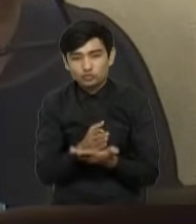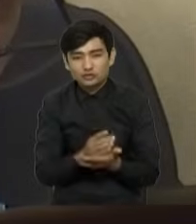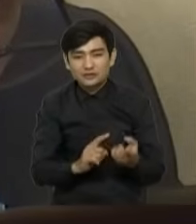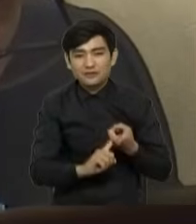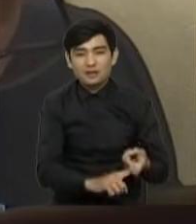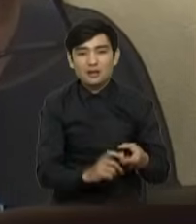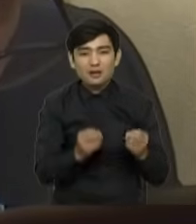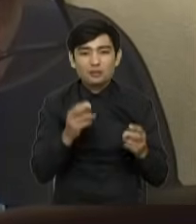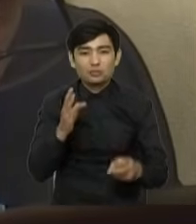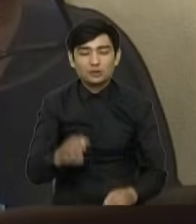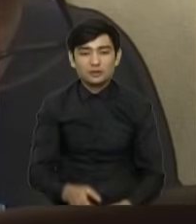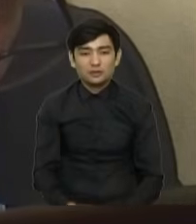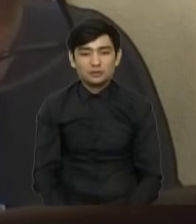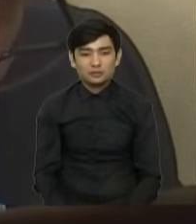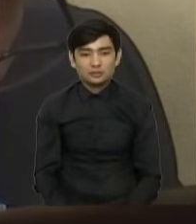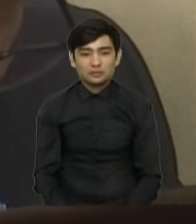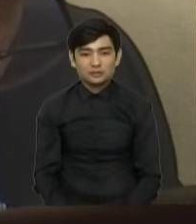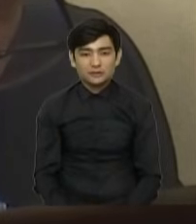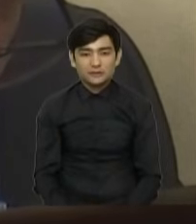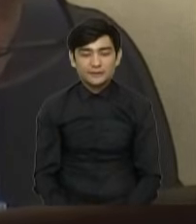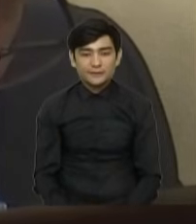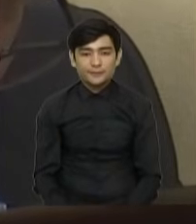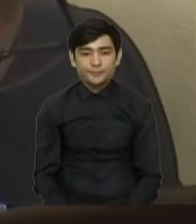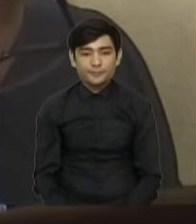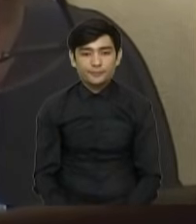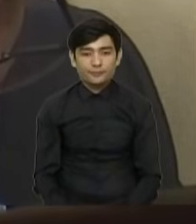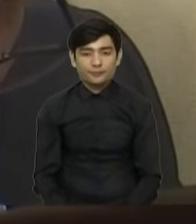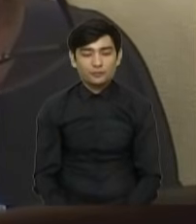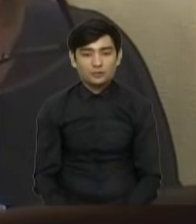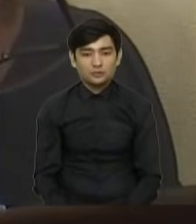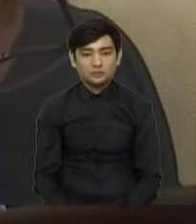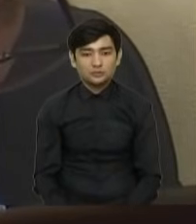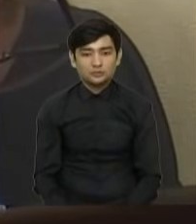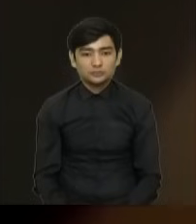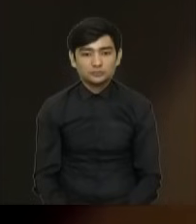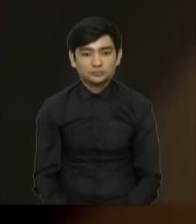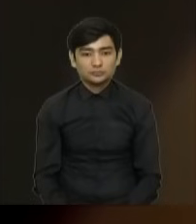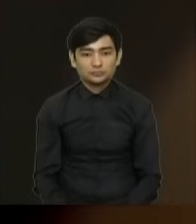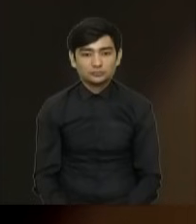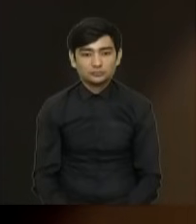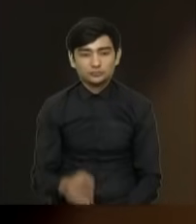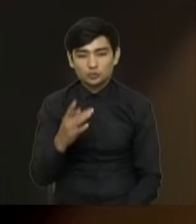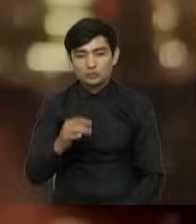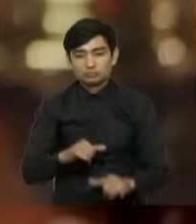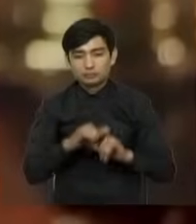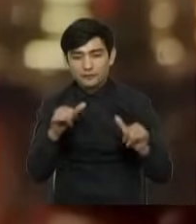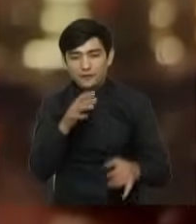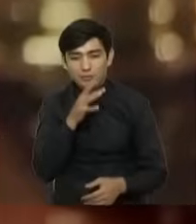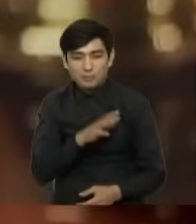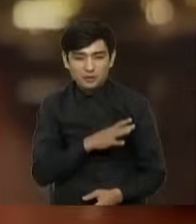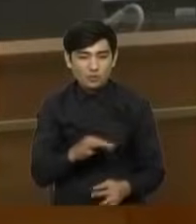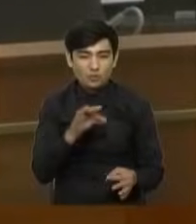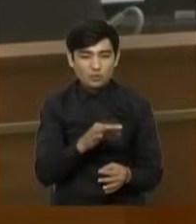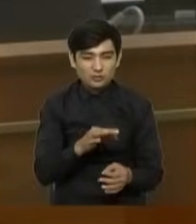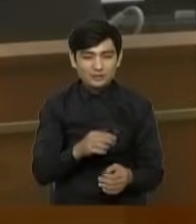Не смогут ставить ставки также госслужащие, военнослужащие, сотрудники специальных госорганов. Насколько повысили время